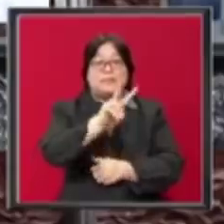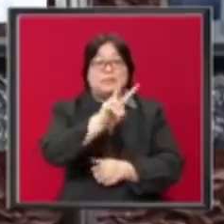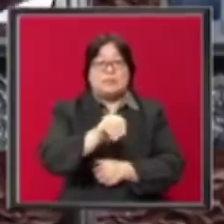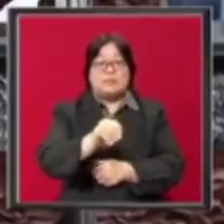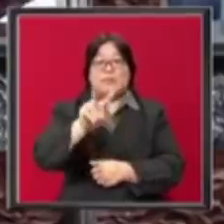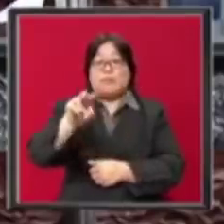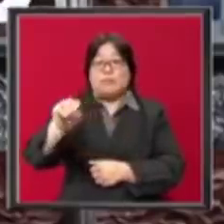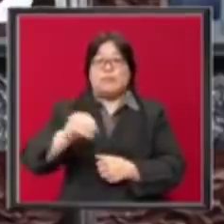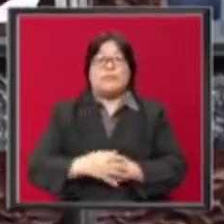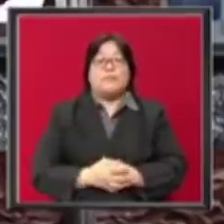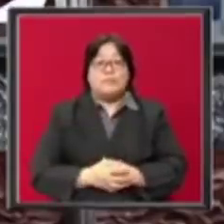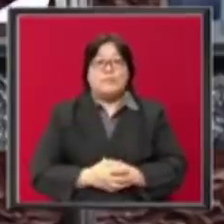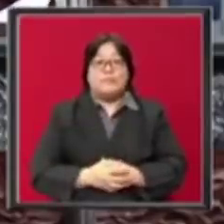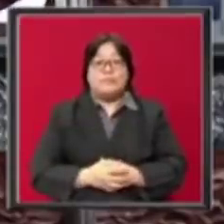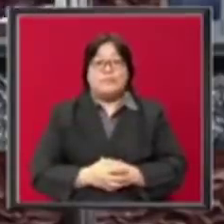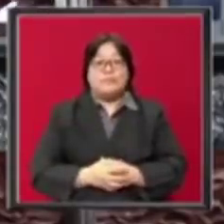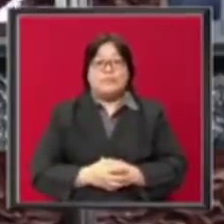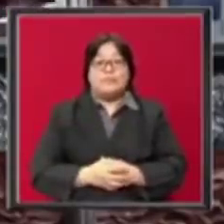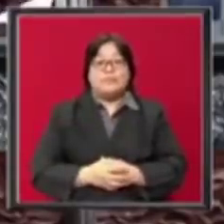2020.